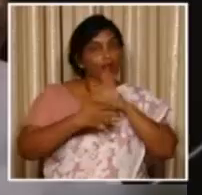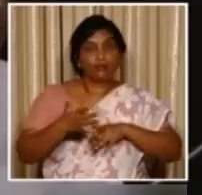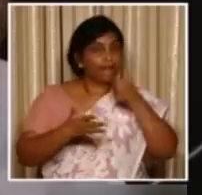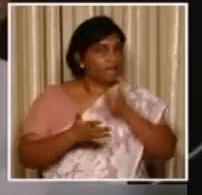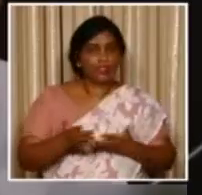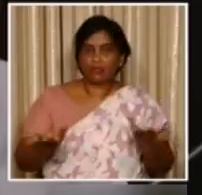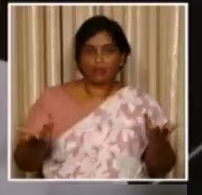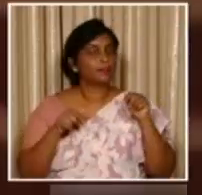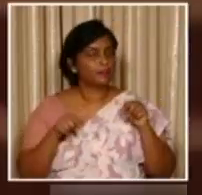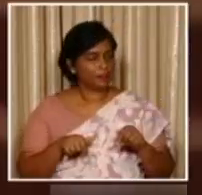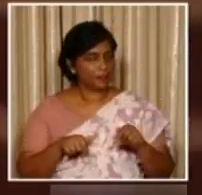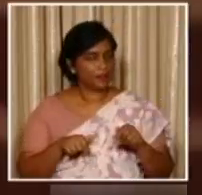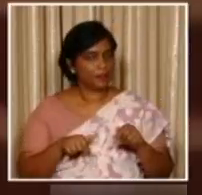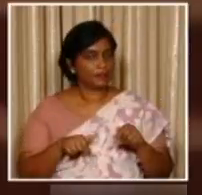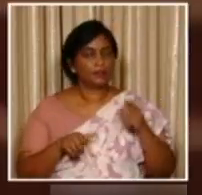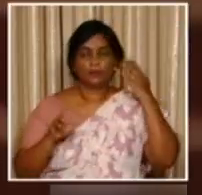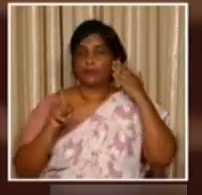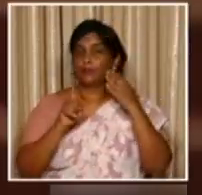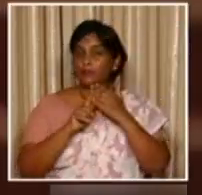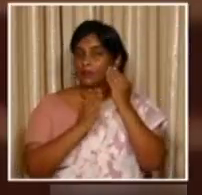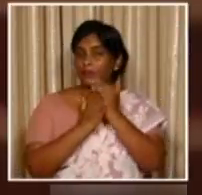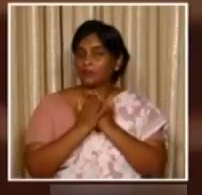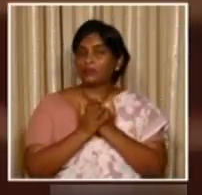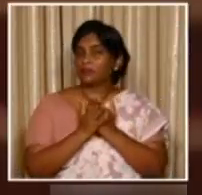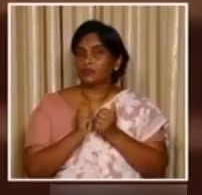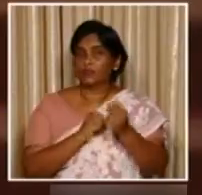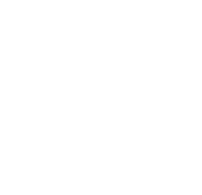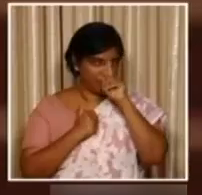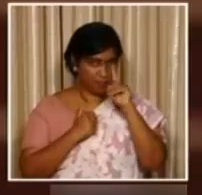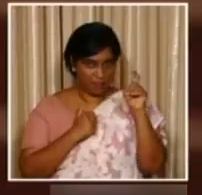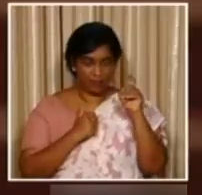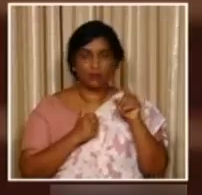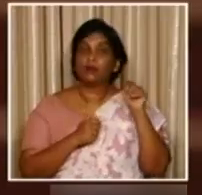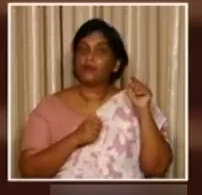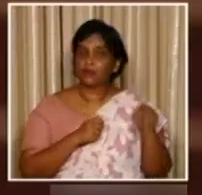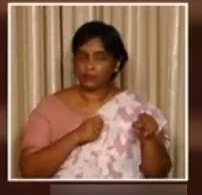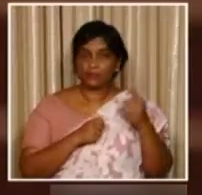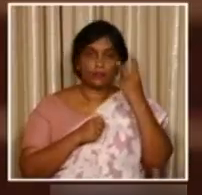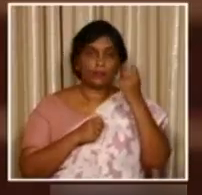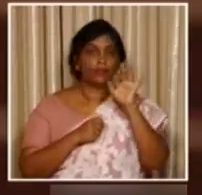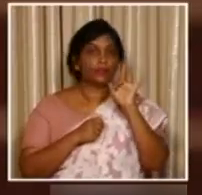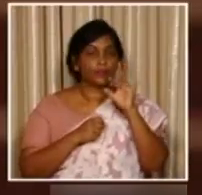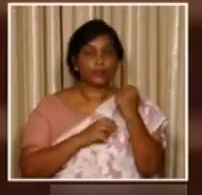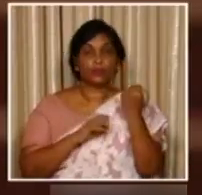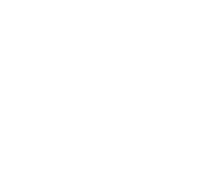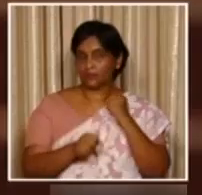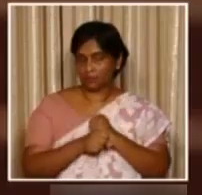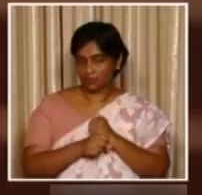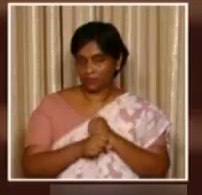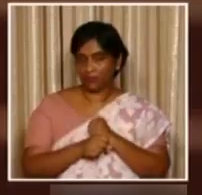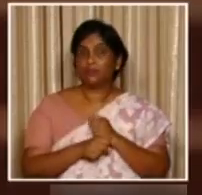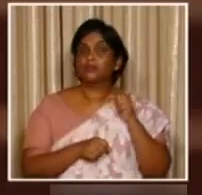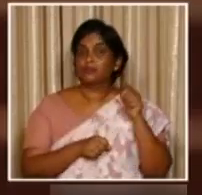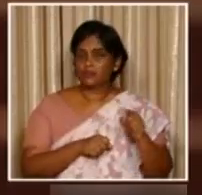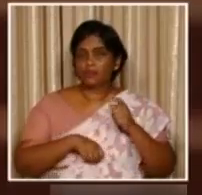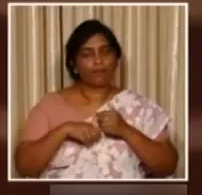නම් ආදියා කියන්නේ බොරුද? මේ සිදුවීම සිදුවෙන්නේ 2019 අප්‍රේල් මාසෙ. එතකොට 2015 බලයට නිහපාල් නාණ්ඩු. එතකොට